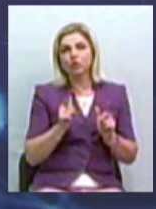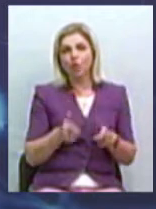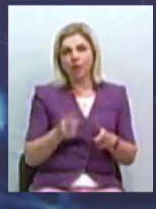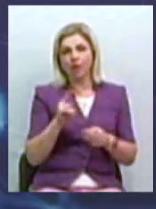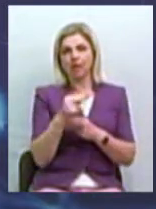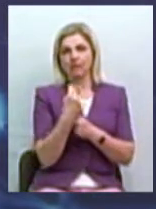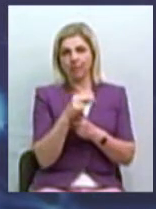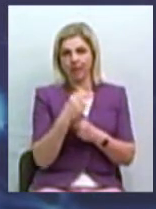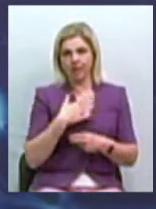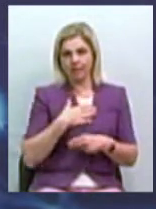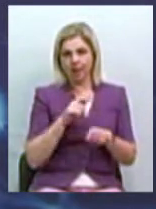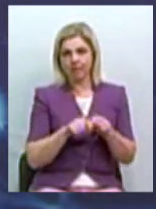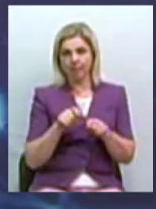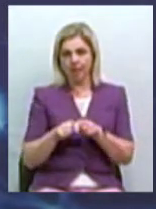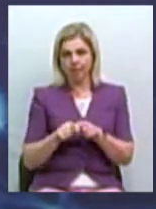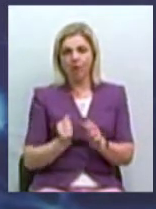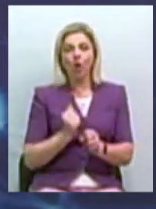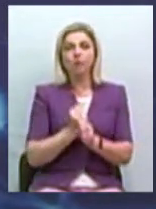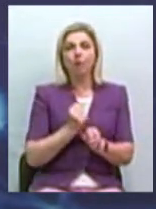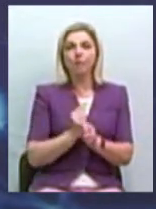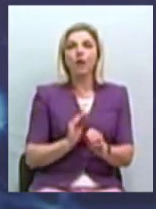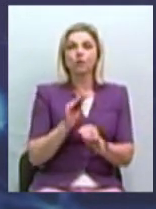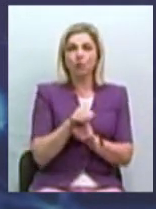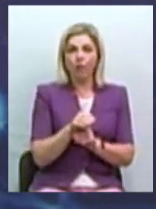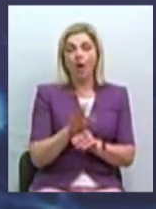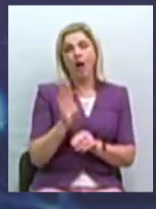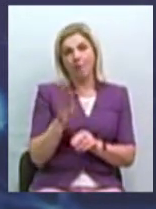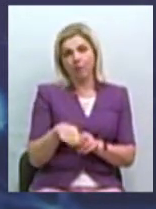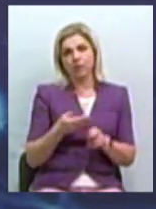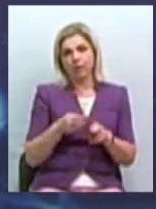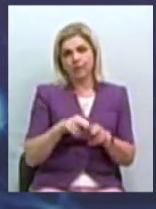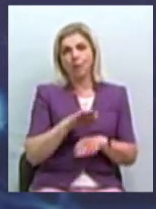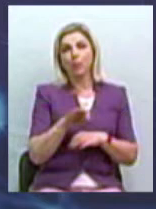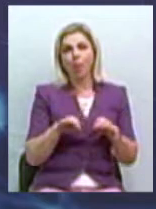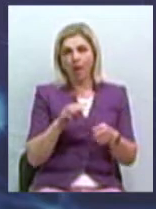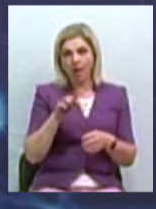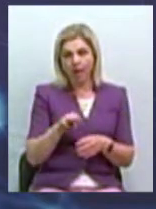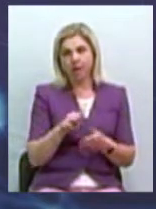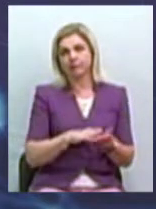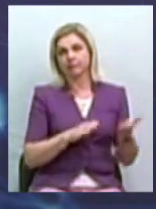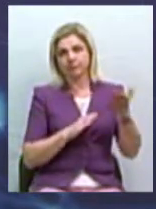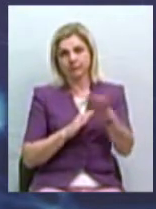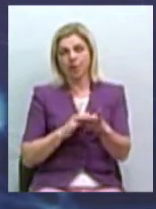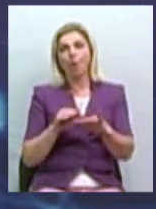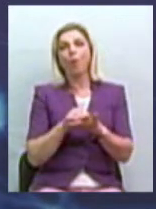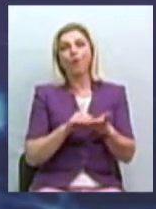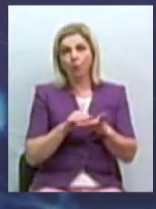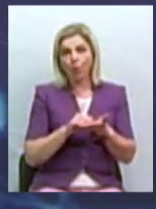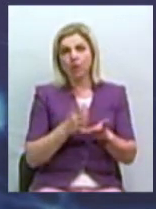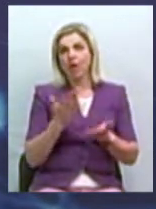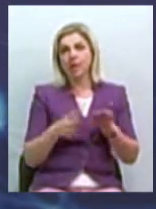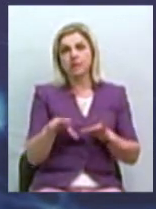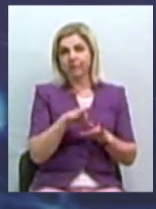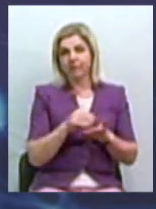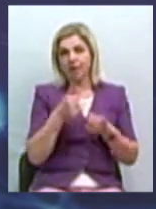наших експертів. Доопрацьовуються. І вже доопрацьовані проєкти виносяться на розгляд експертної групи повторно, і якщо все гаразд,